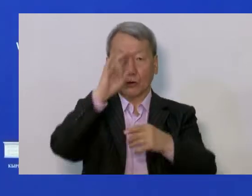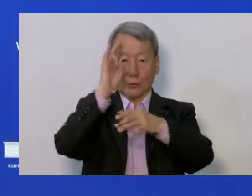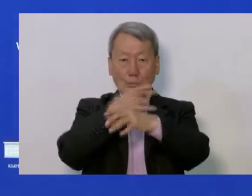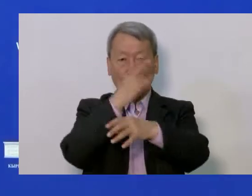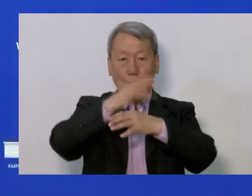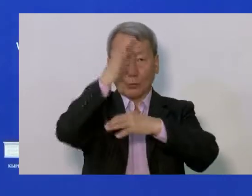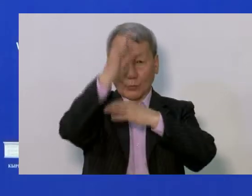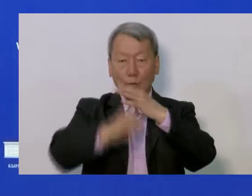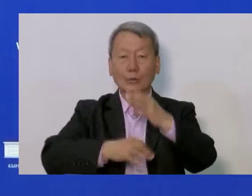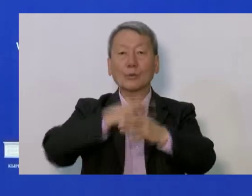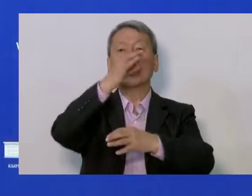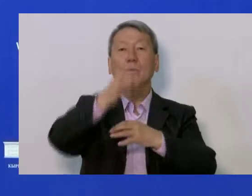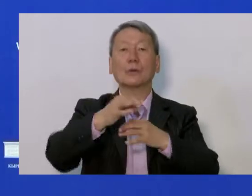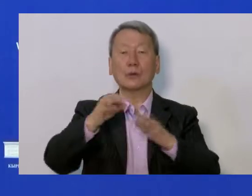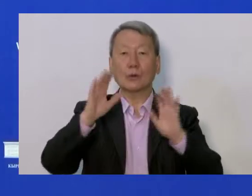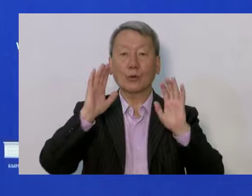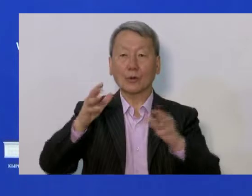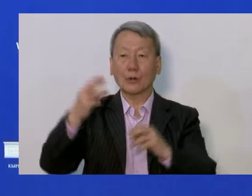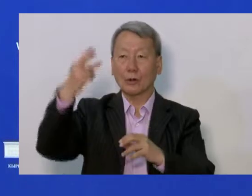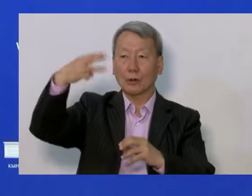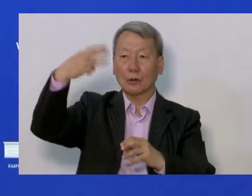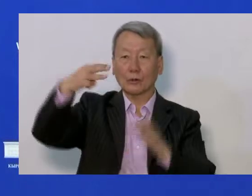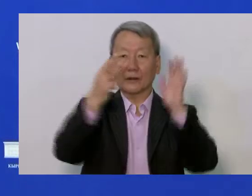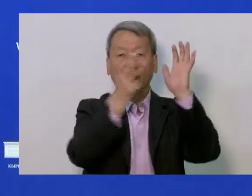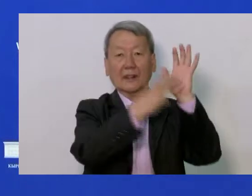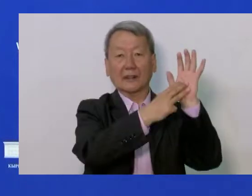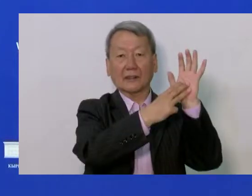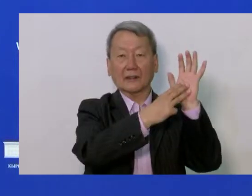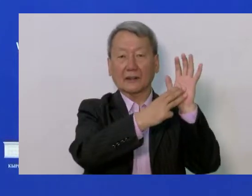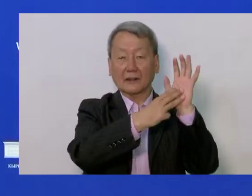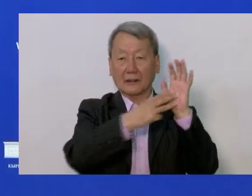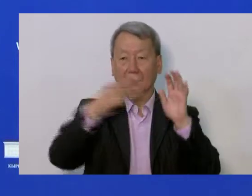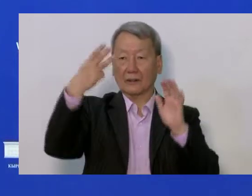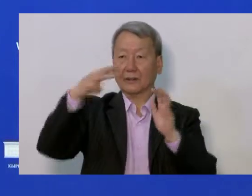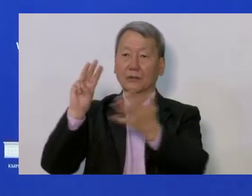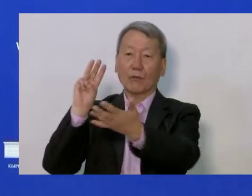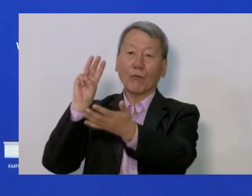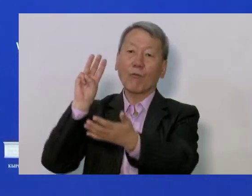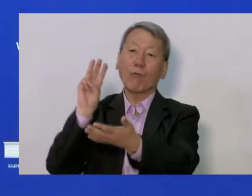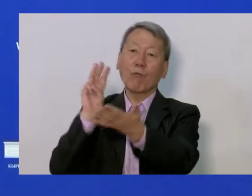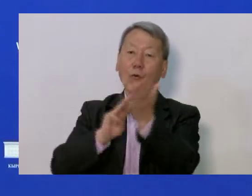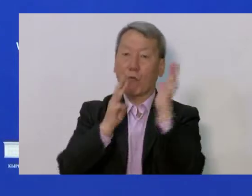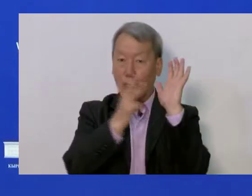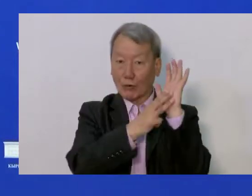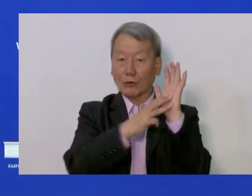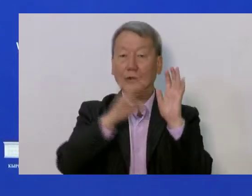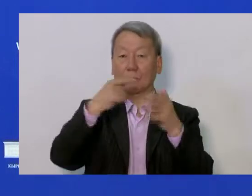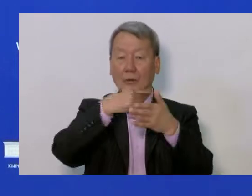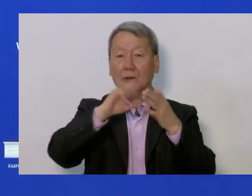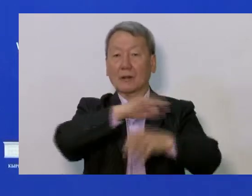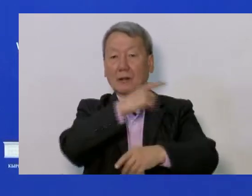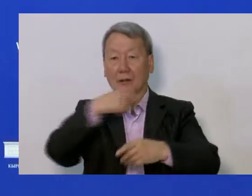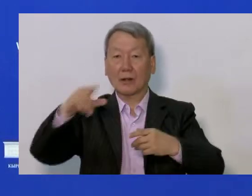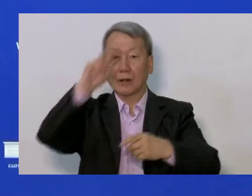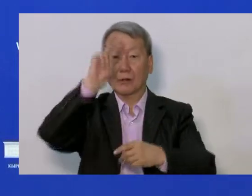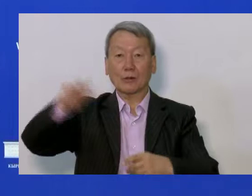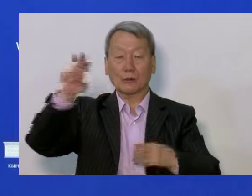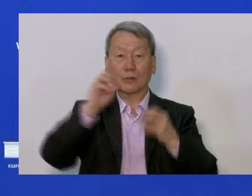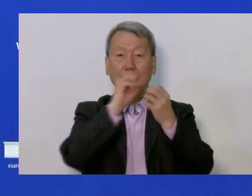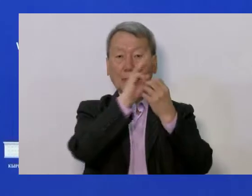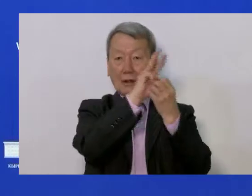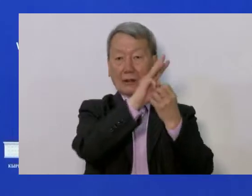сутка ичинде жалпысынан 38 бейтапты ооруканадан чыгардык. Бишкек шаарынан